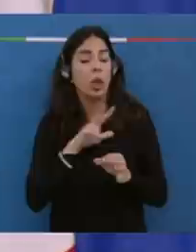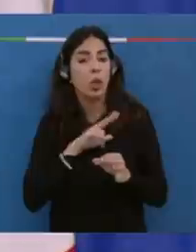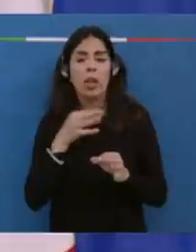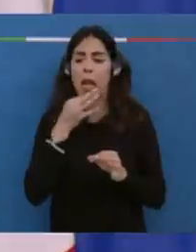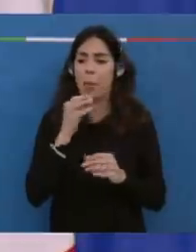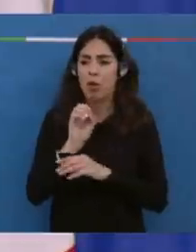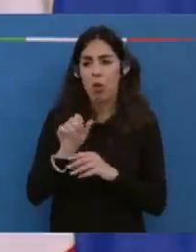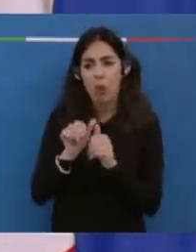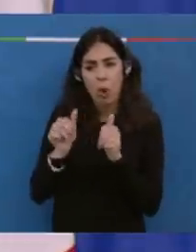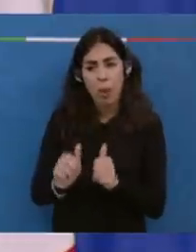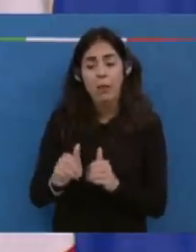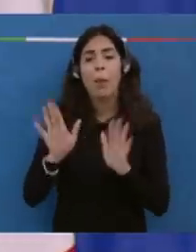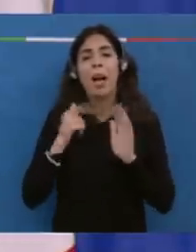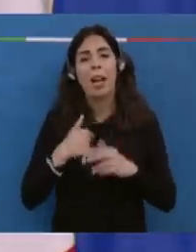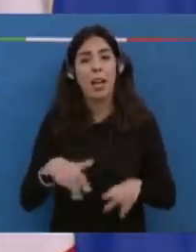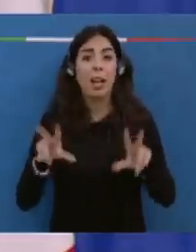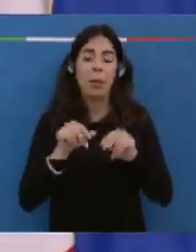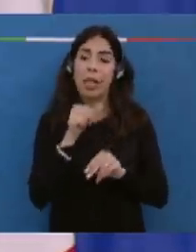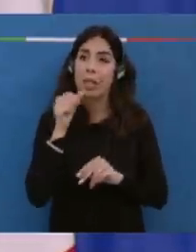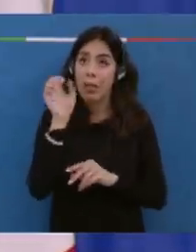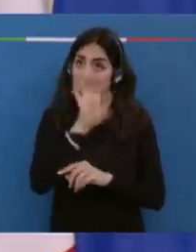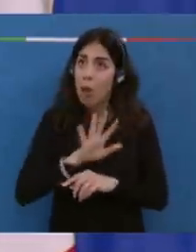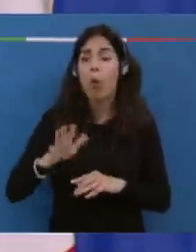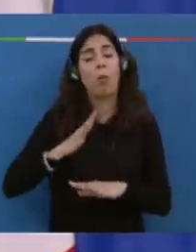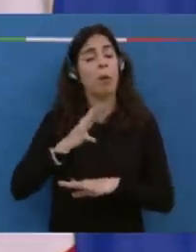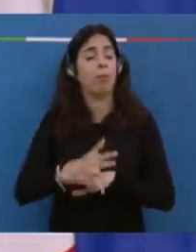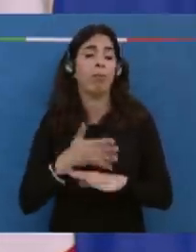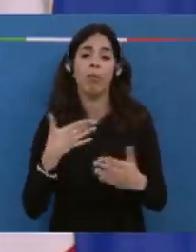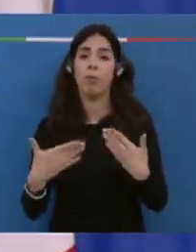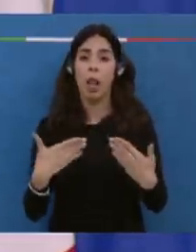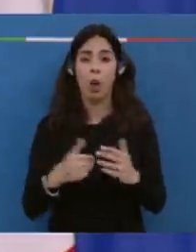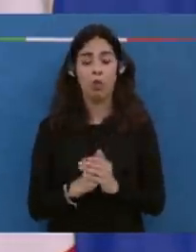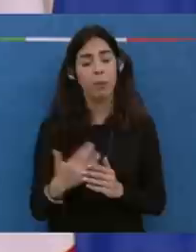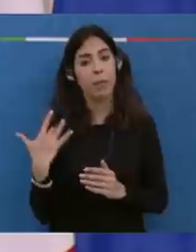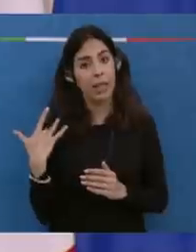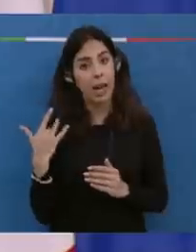da parte l'unione europea rapida e concreta grazie